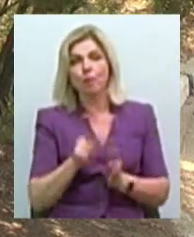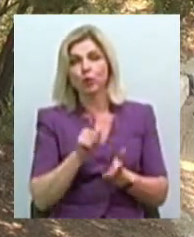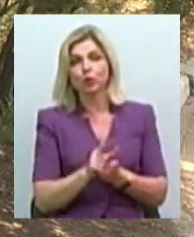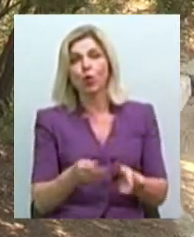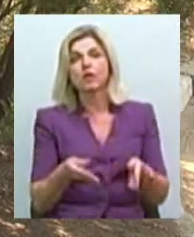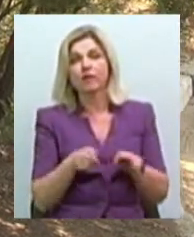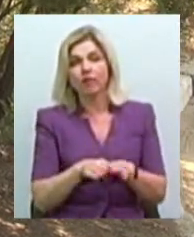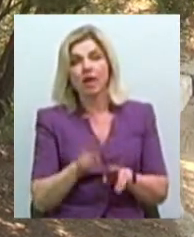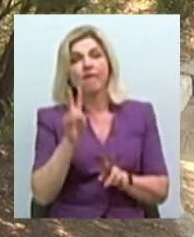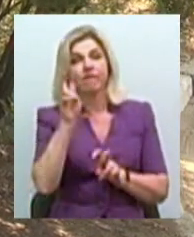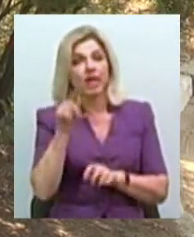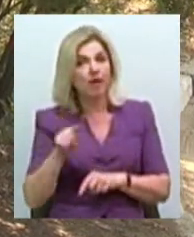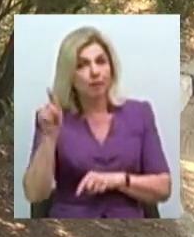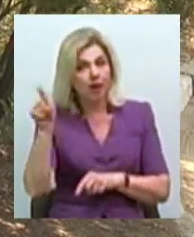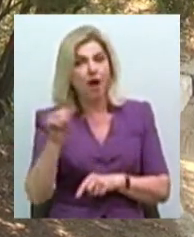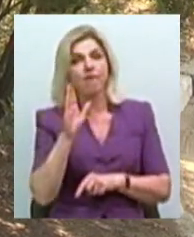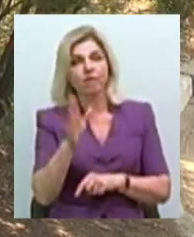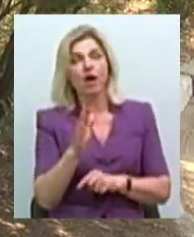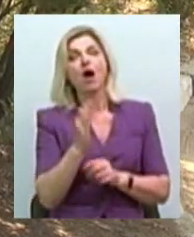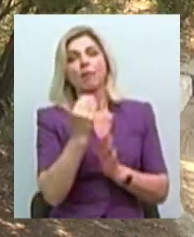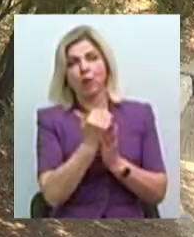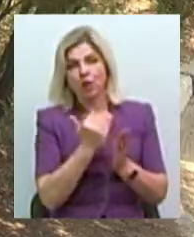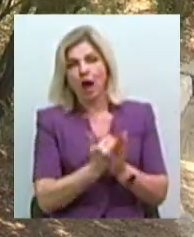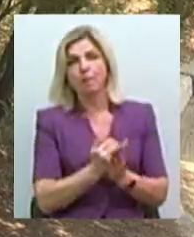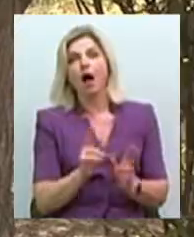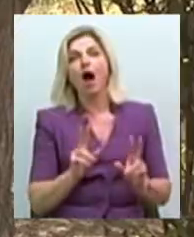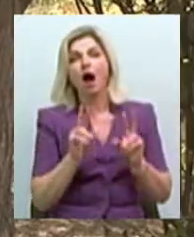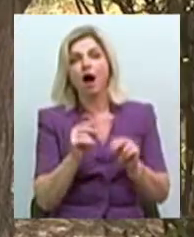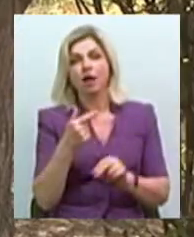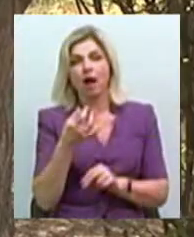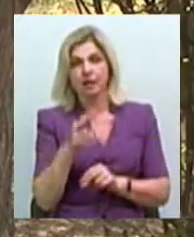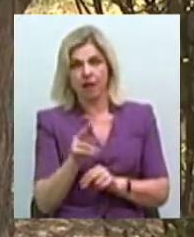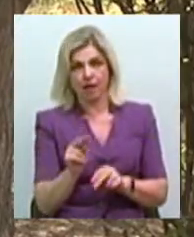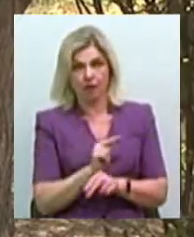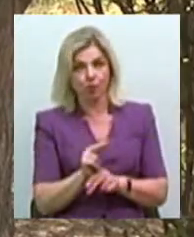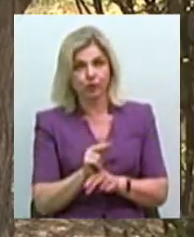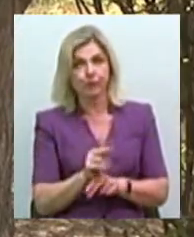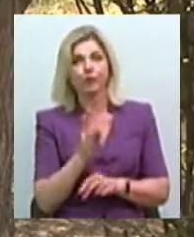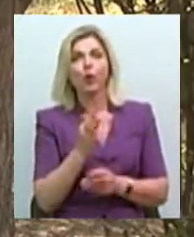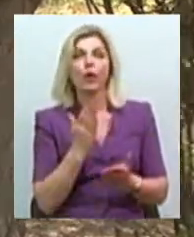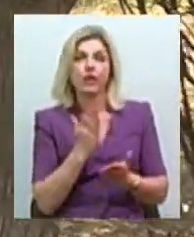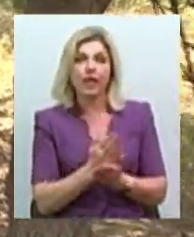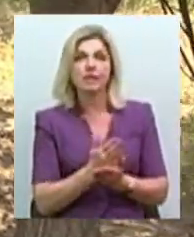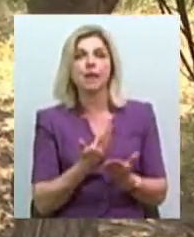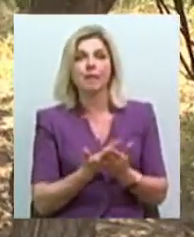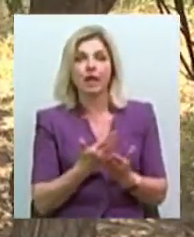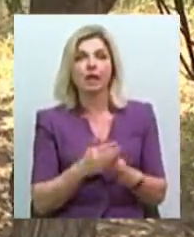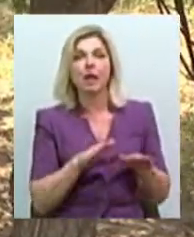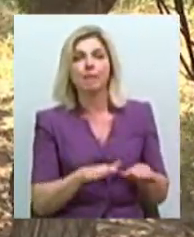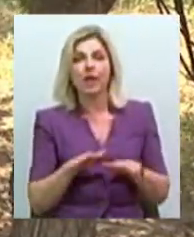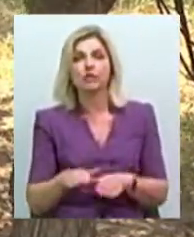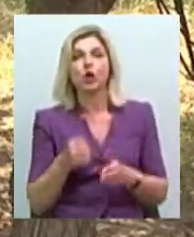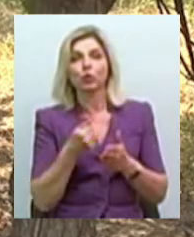вибачте, підрядник в рамках виконання гарантійних умов договору. Але є на Миколаївщині приклади міст, в яких до ремонту